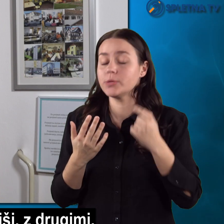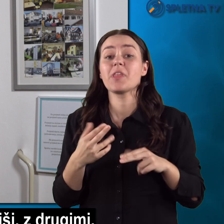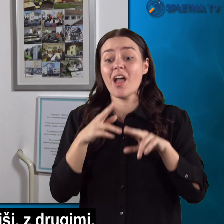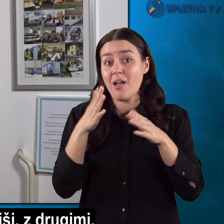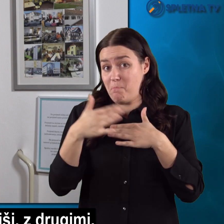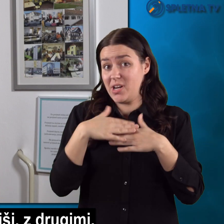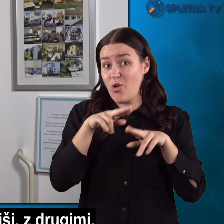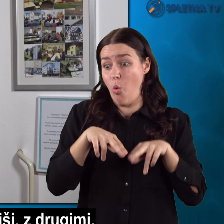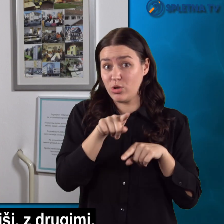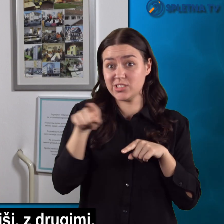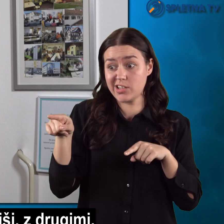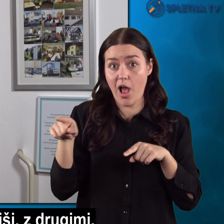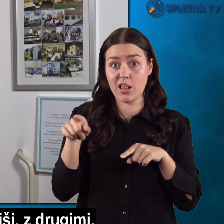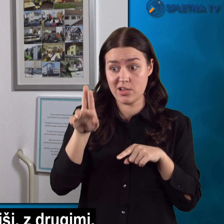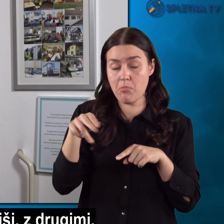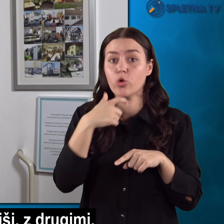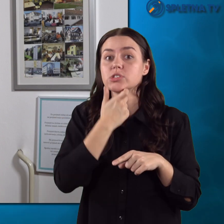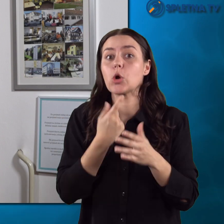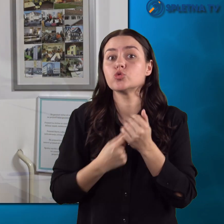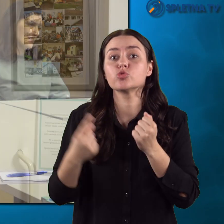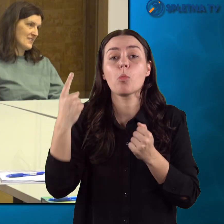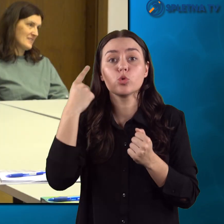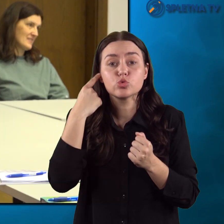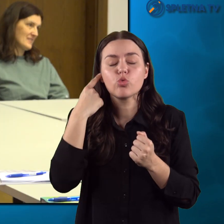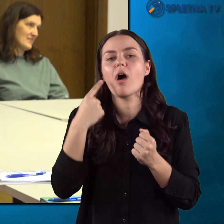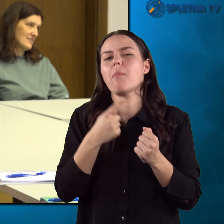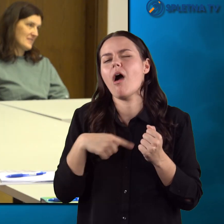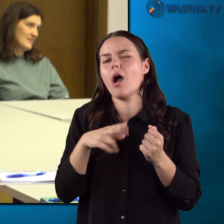ki imajo pa starostno izgubo sluha, pa